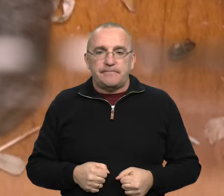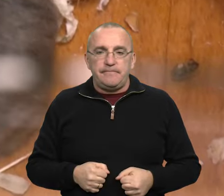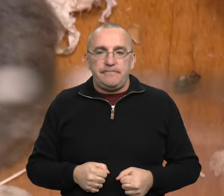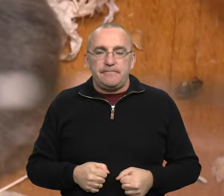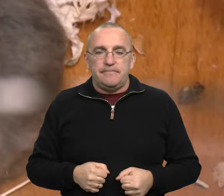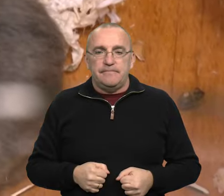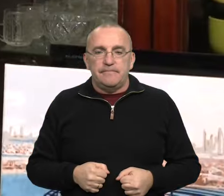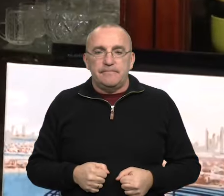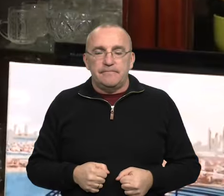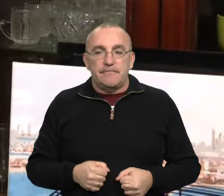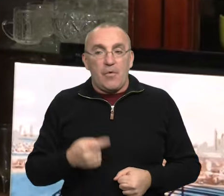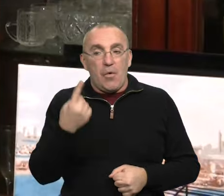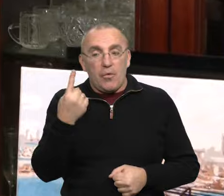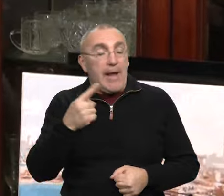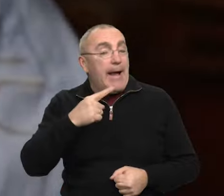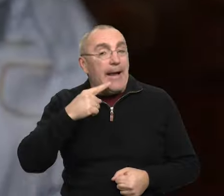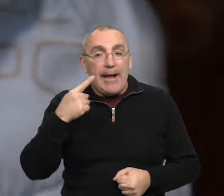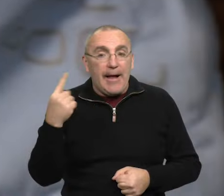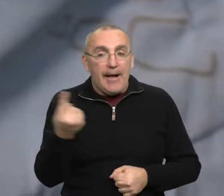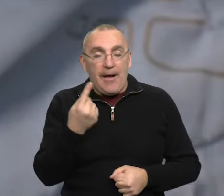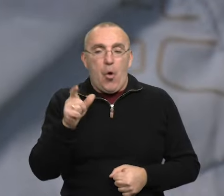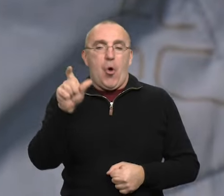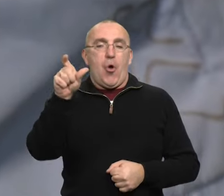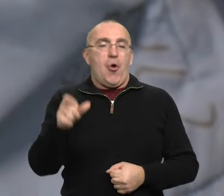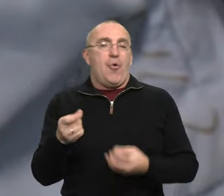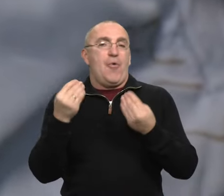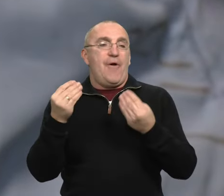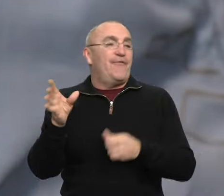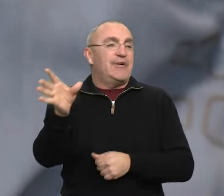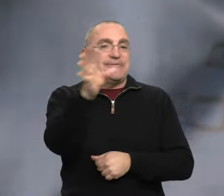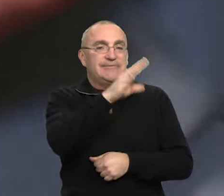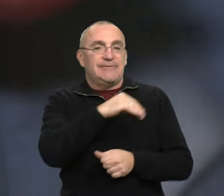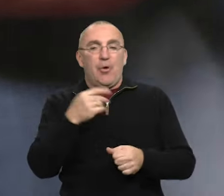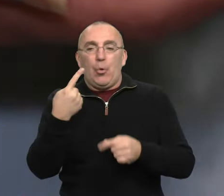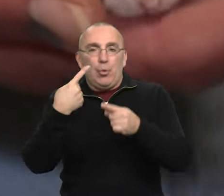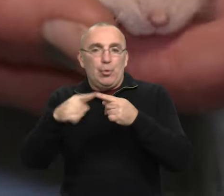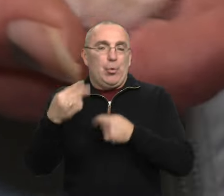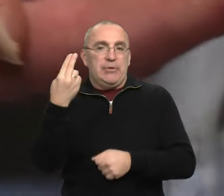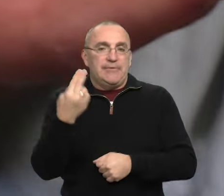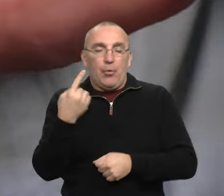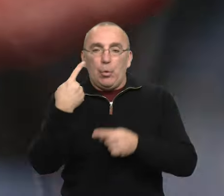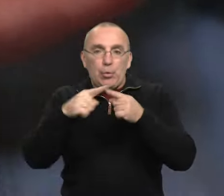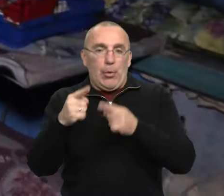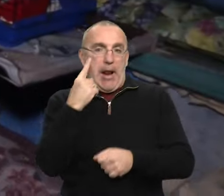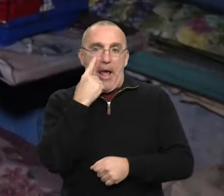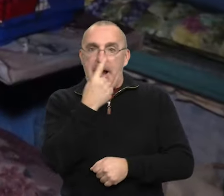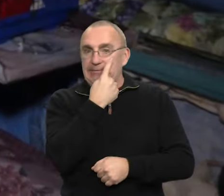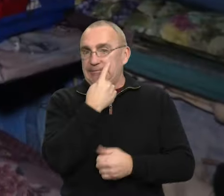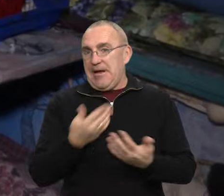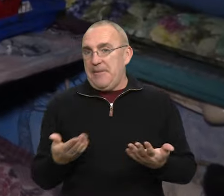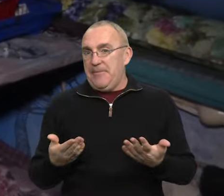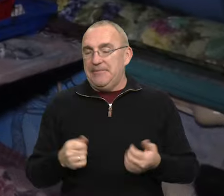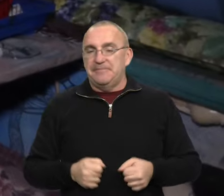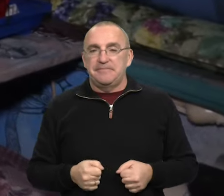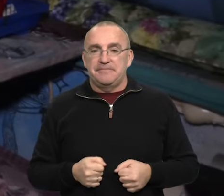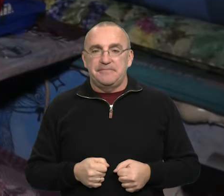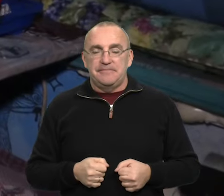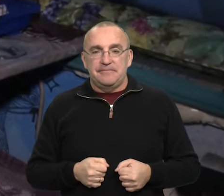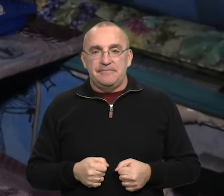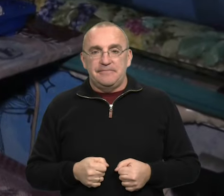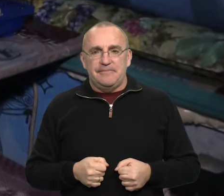двоє-троє одна единственна особа от всех остальных другого цвета з другими глазами